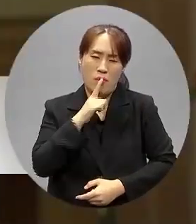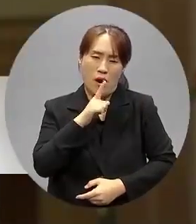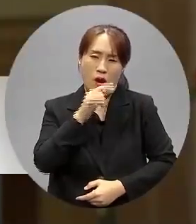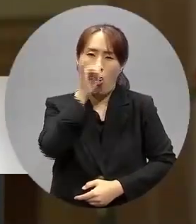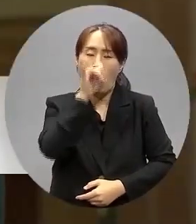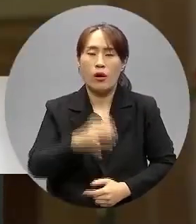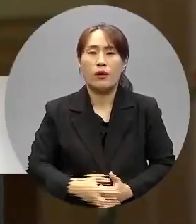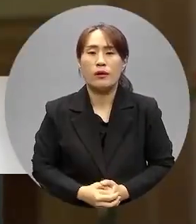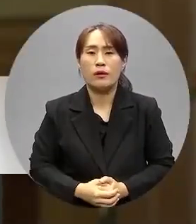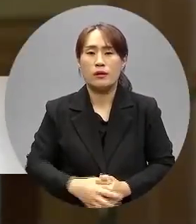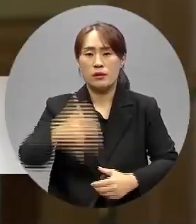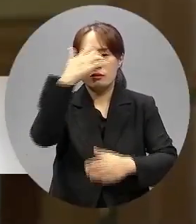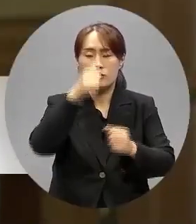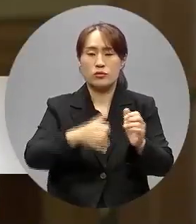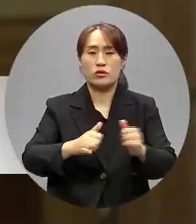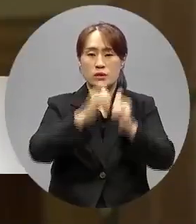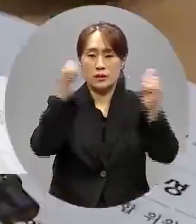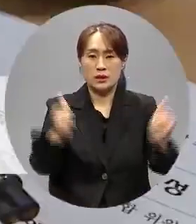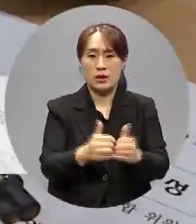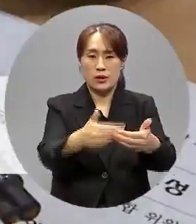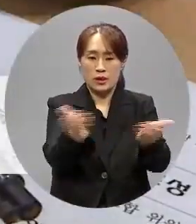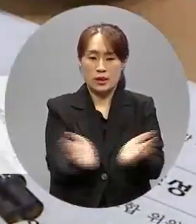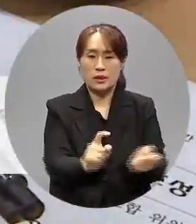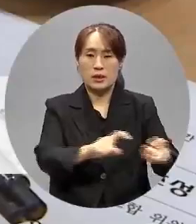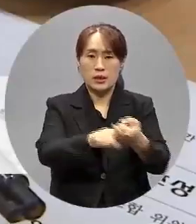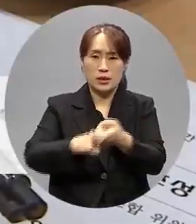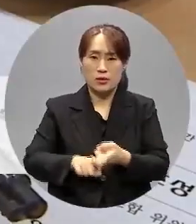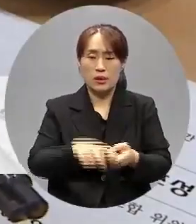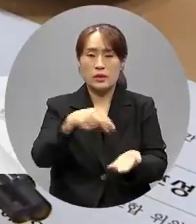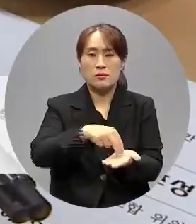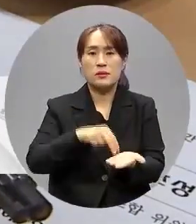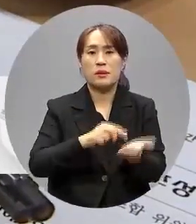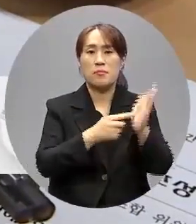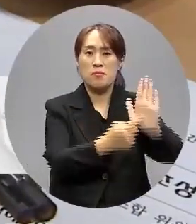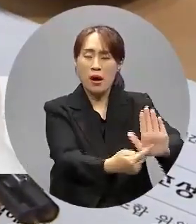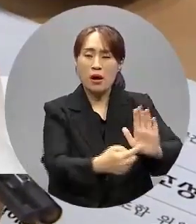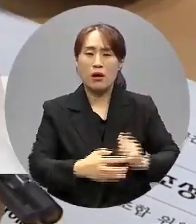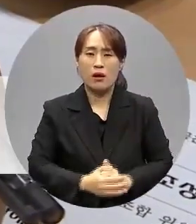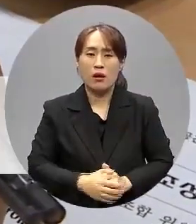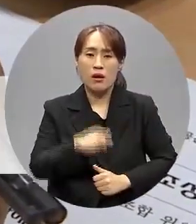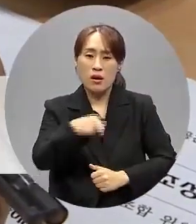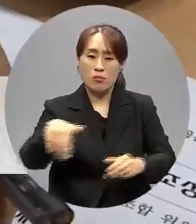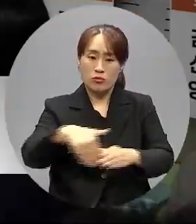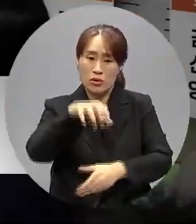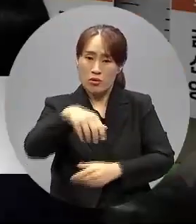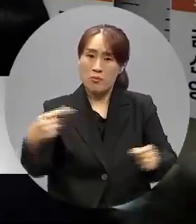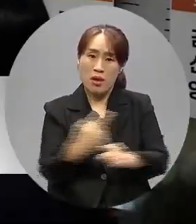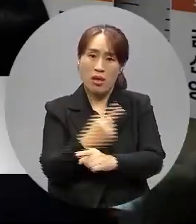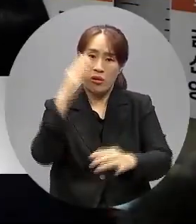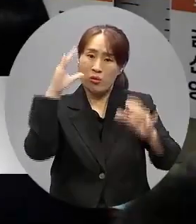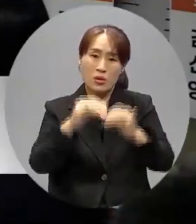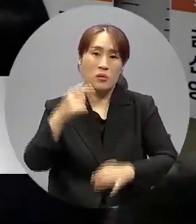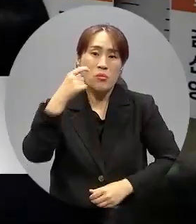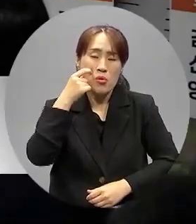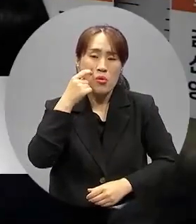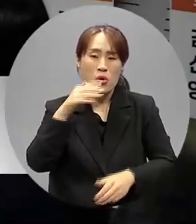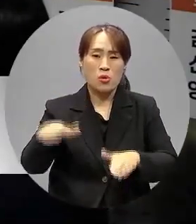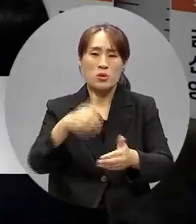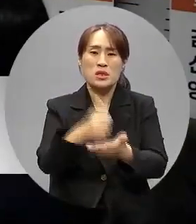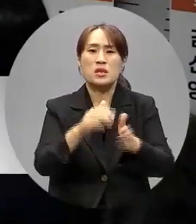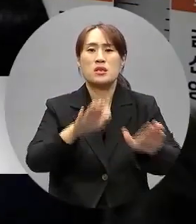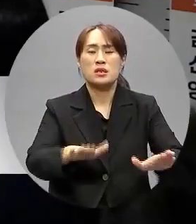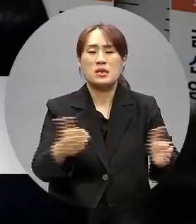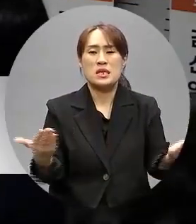있습니다. 충북시민사회단체 연대회의는 성명을 통해 전혀 공감할 수 없다면서 김 지사가 지금 해야 할